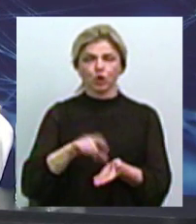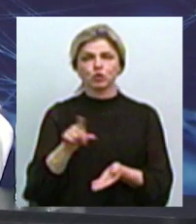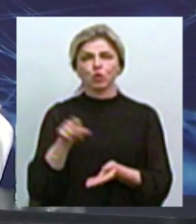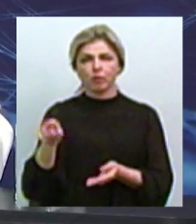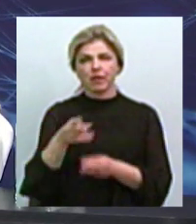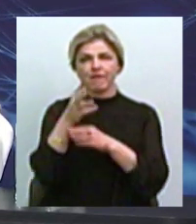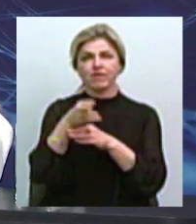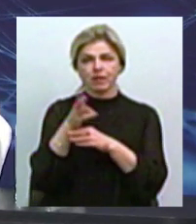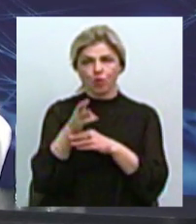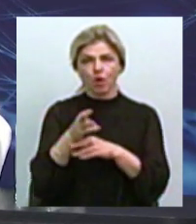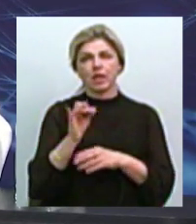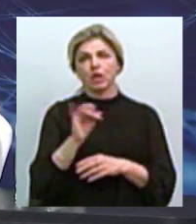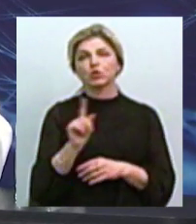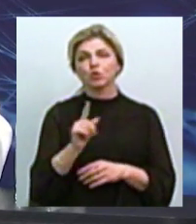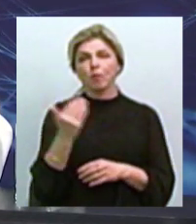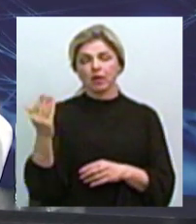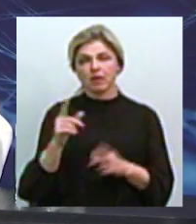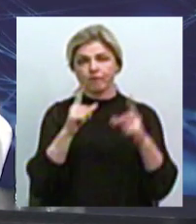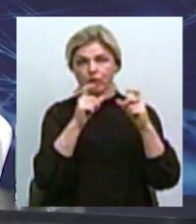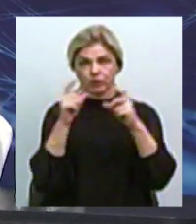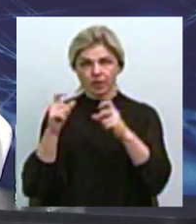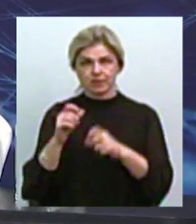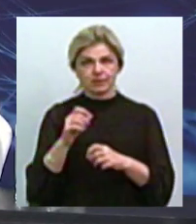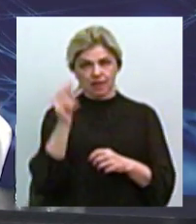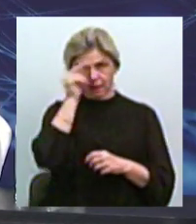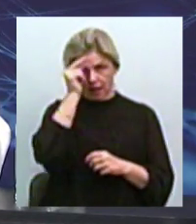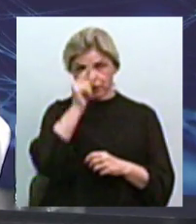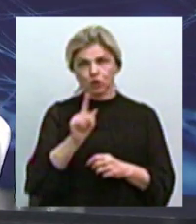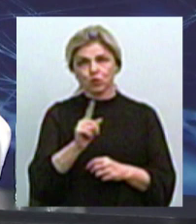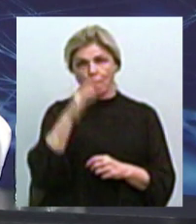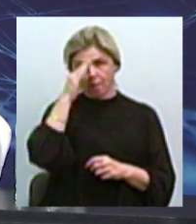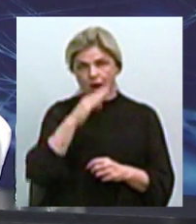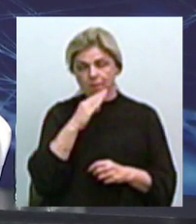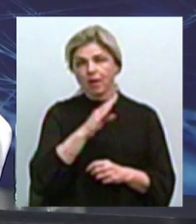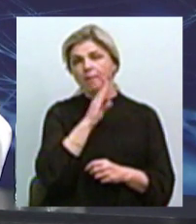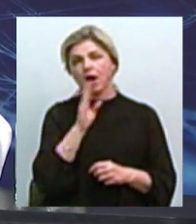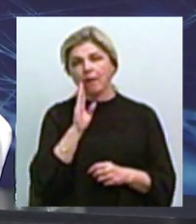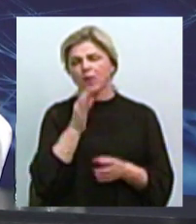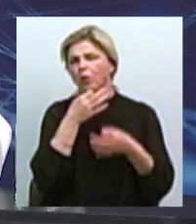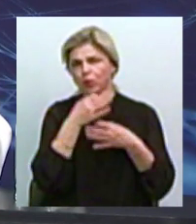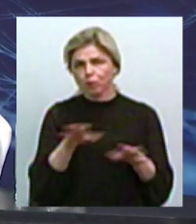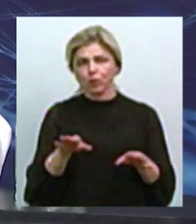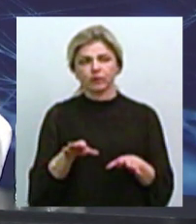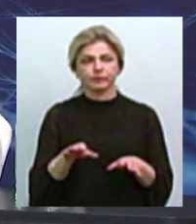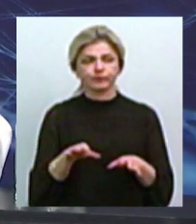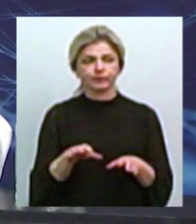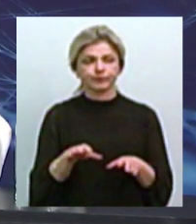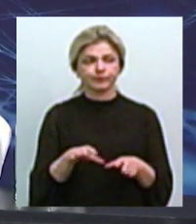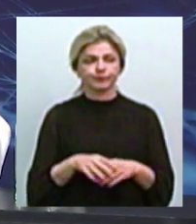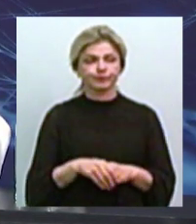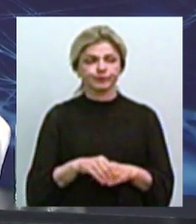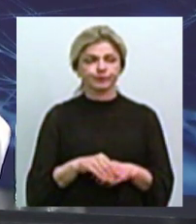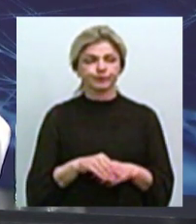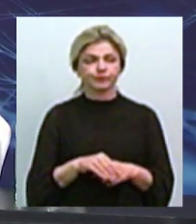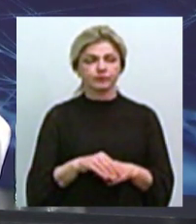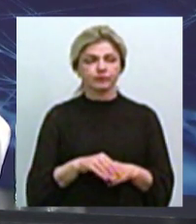включают видеозапись, и на то, что они фиксируют занятия для того, чтобы папа, мама, кто угодно, кто в состоянии делать